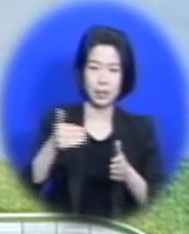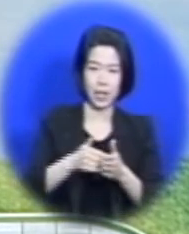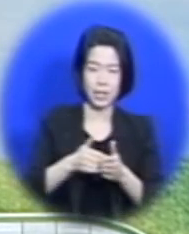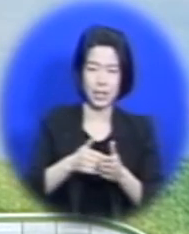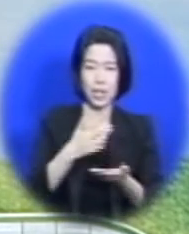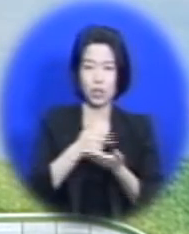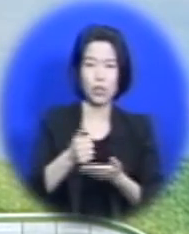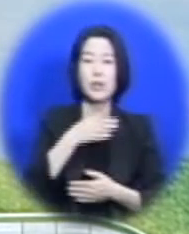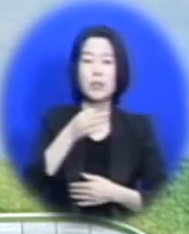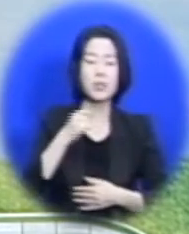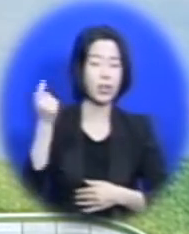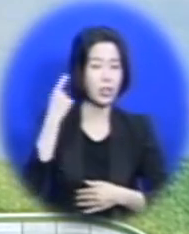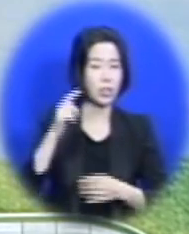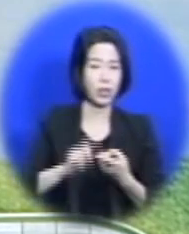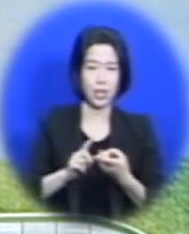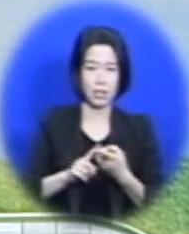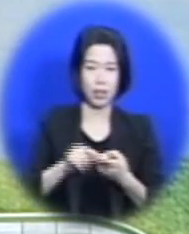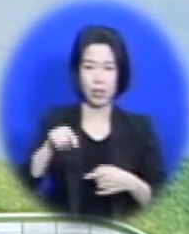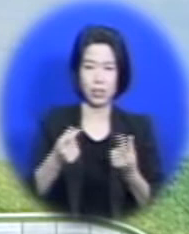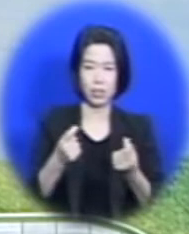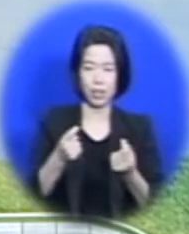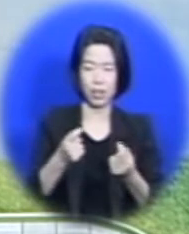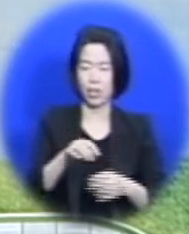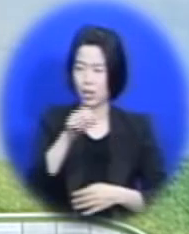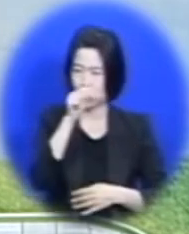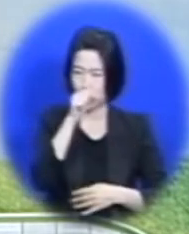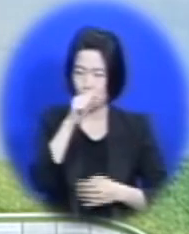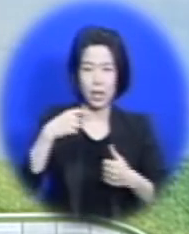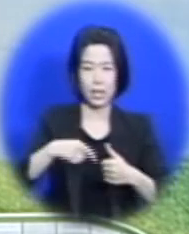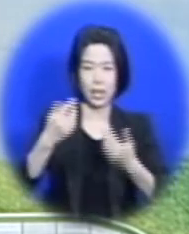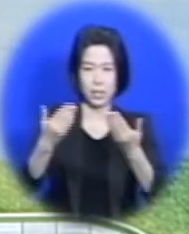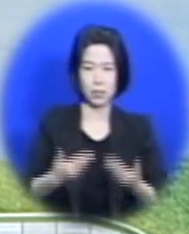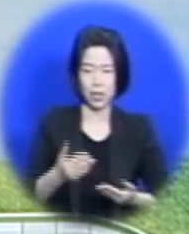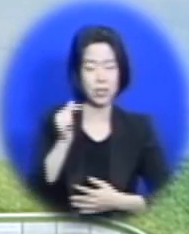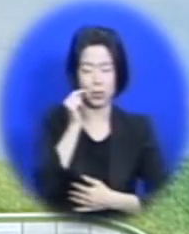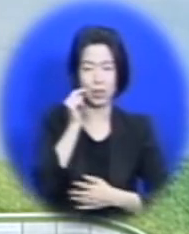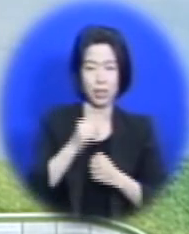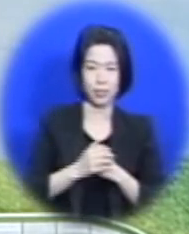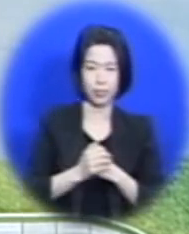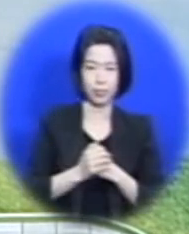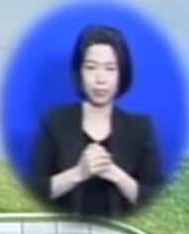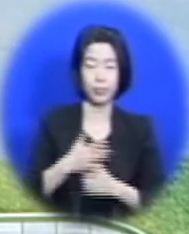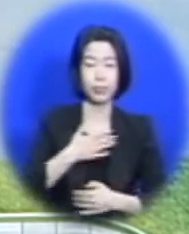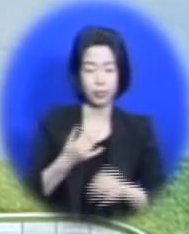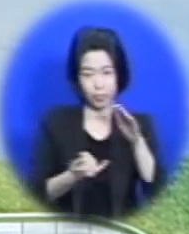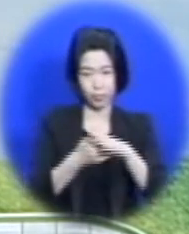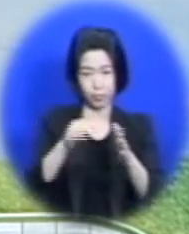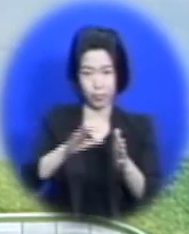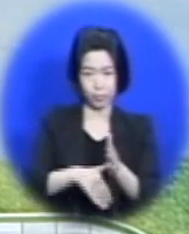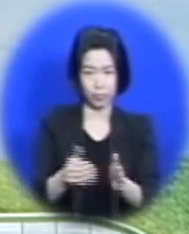음성을 듣는 것에 대해서 그렇게 긍정적인 가르침을 받지 못했습니다. 제가 어릴